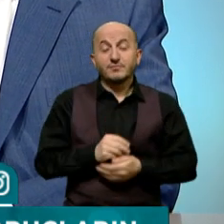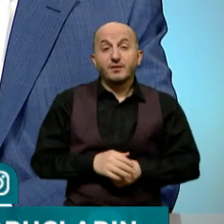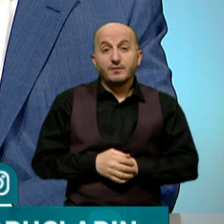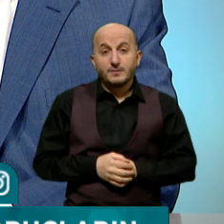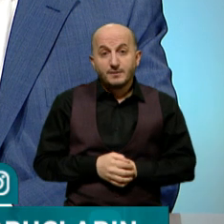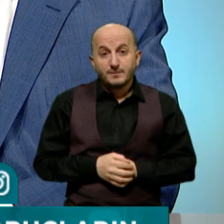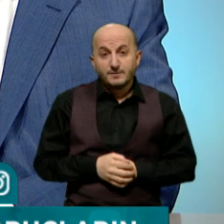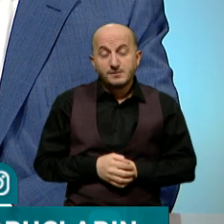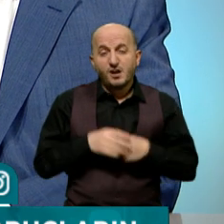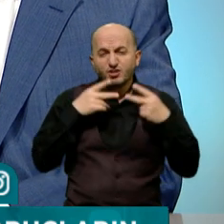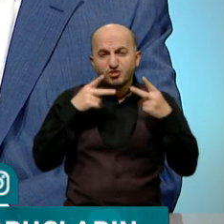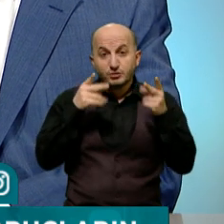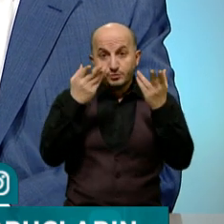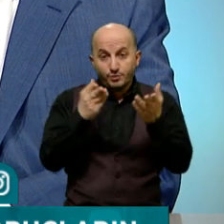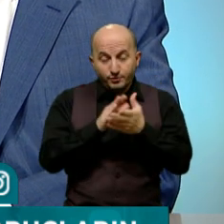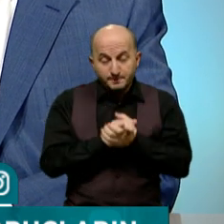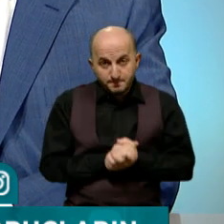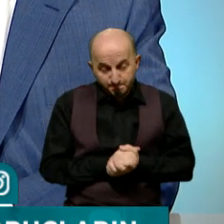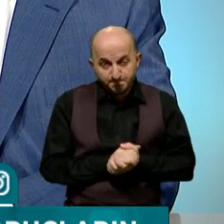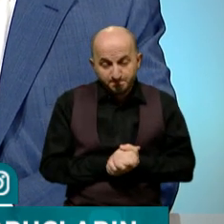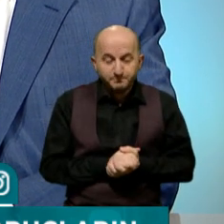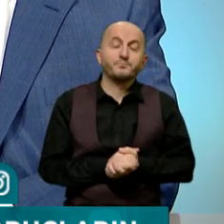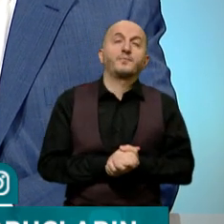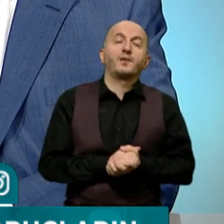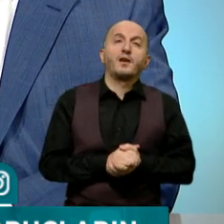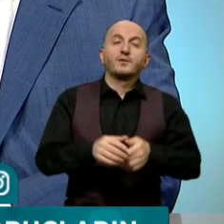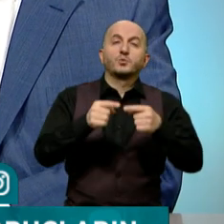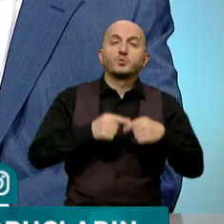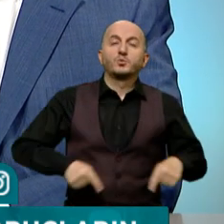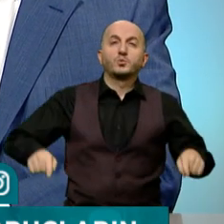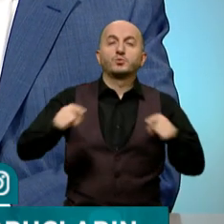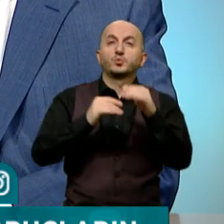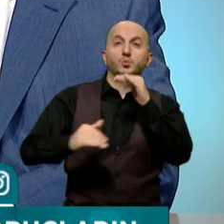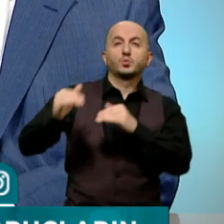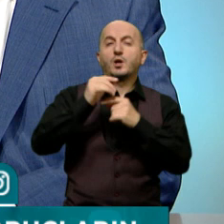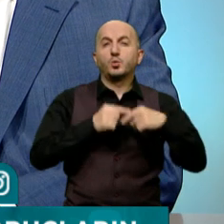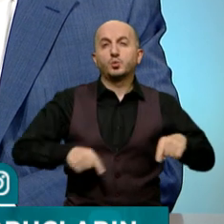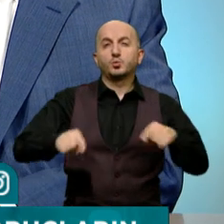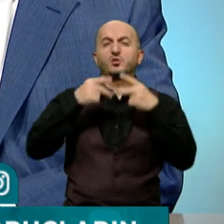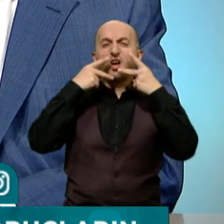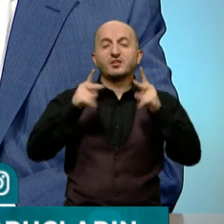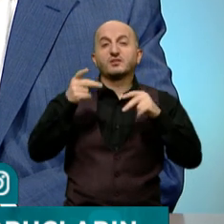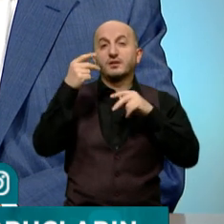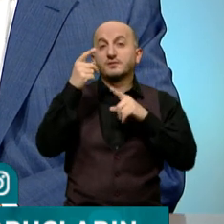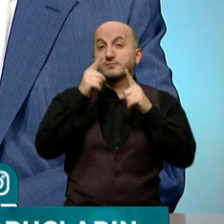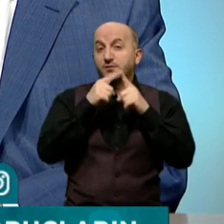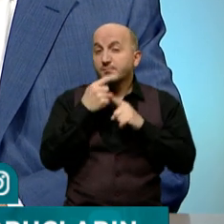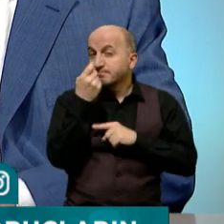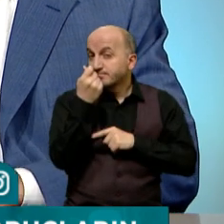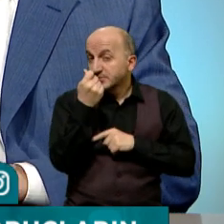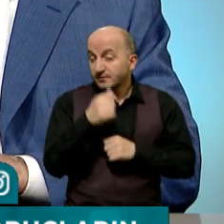filan açıklıyor. Bu kurulun, Din İşleri Yüksek Kurulu'nun açıkladığı miktar